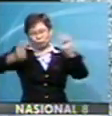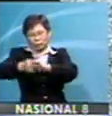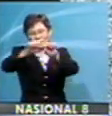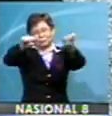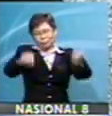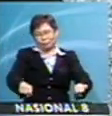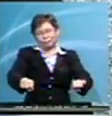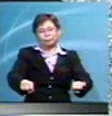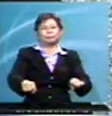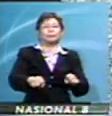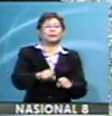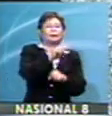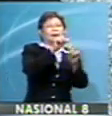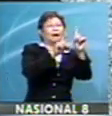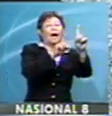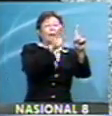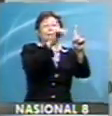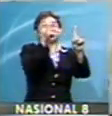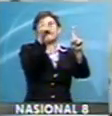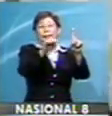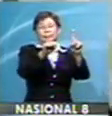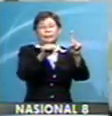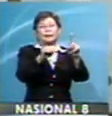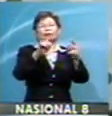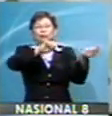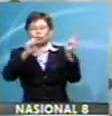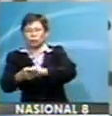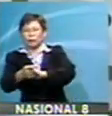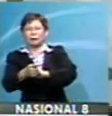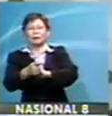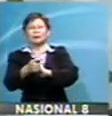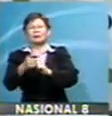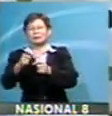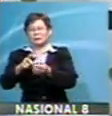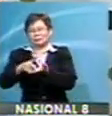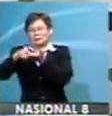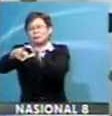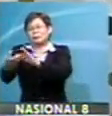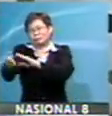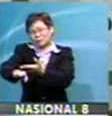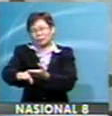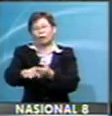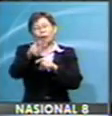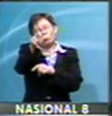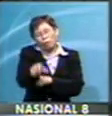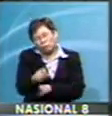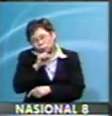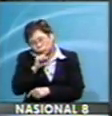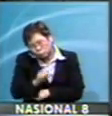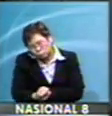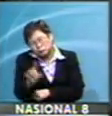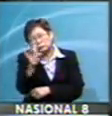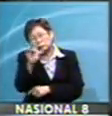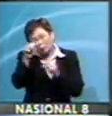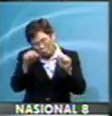sistem ini daripada Im kepada skim Khairat kematian di mana warga emas Sebatang Kara mereka juga